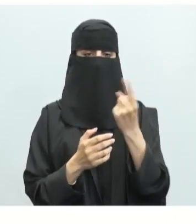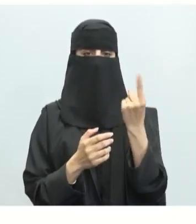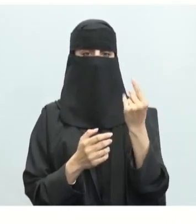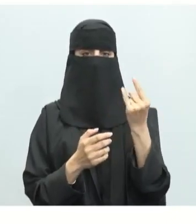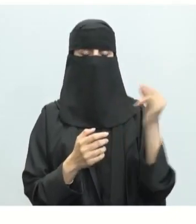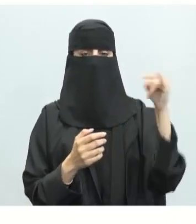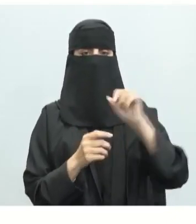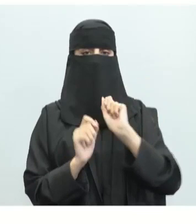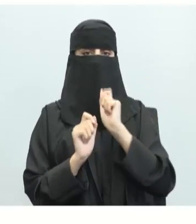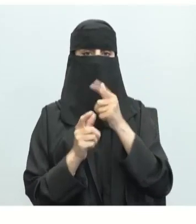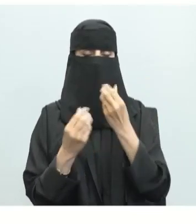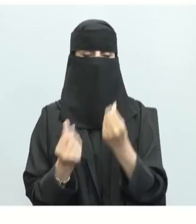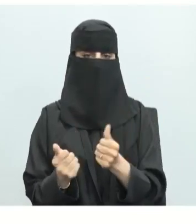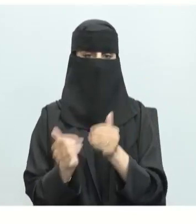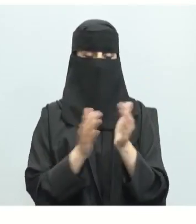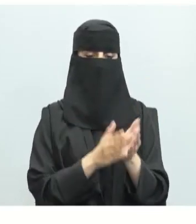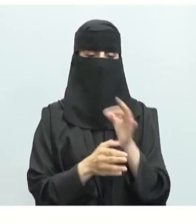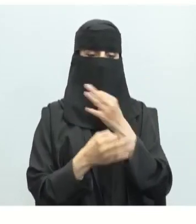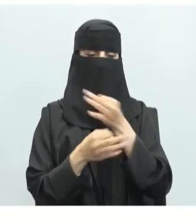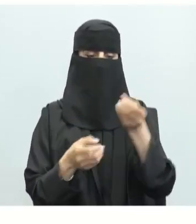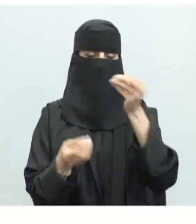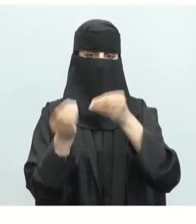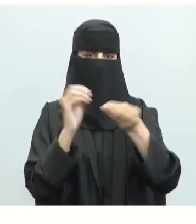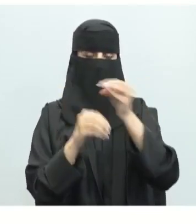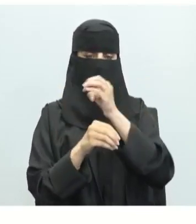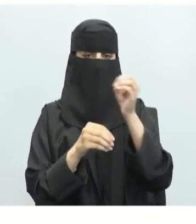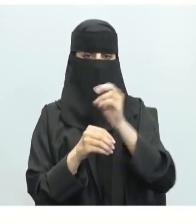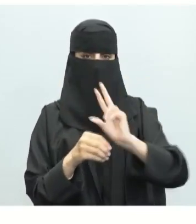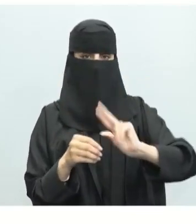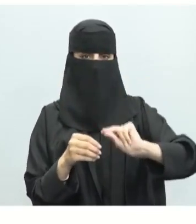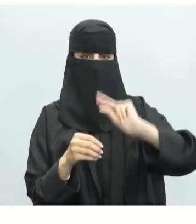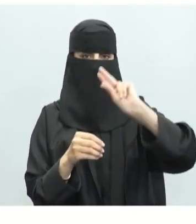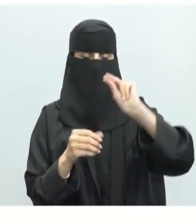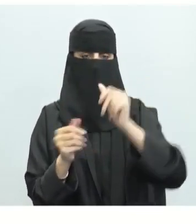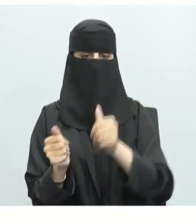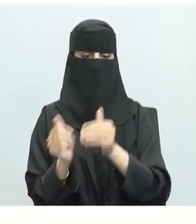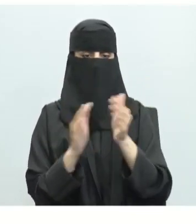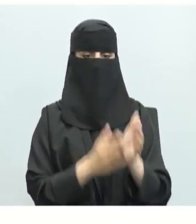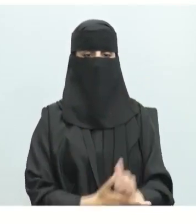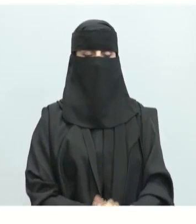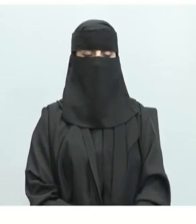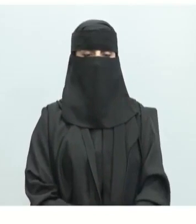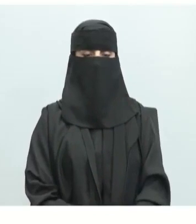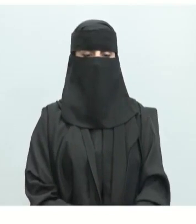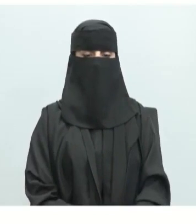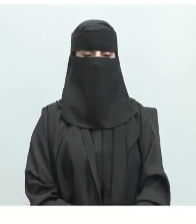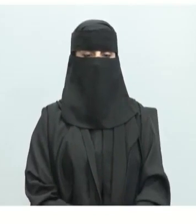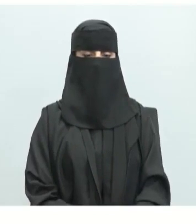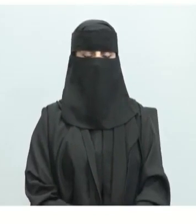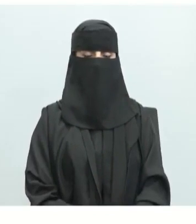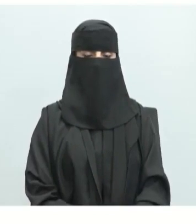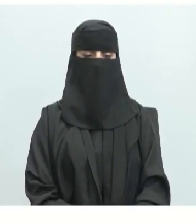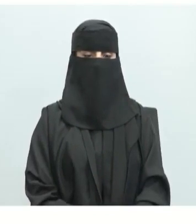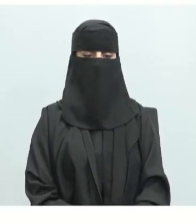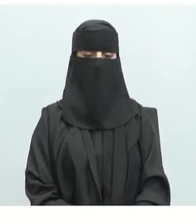طائرة. إذا نحن قد صغنا على نفس نموذج المعطى وعلى غرار النموذج المعطى